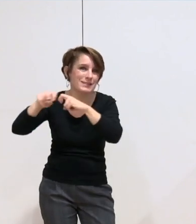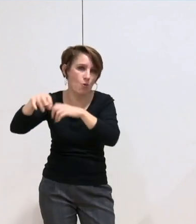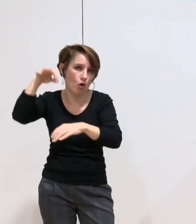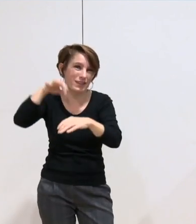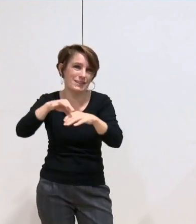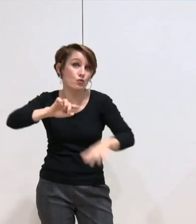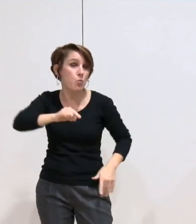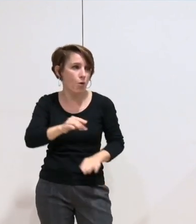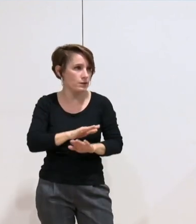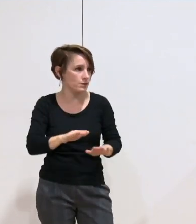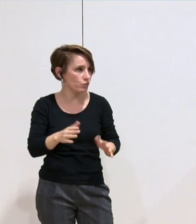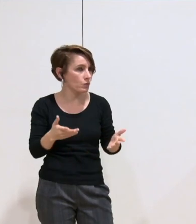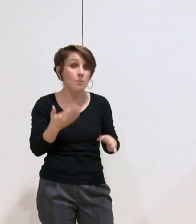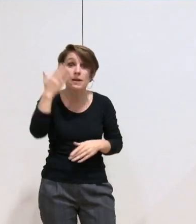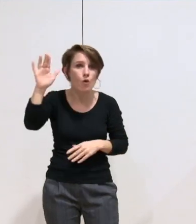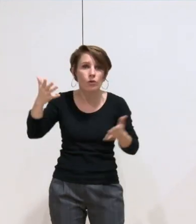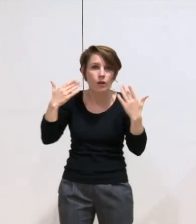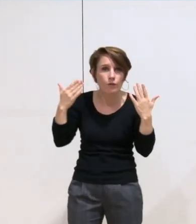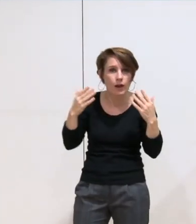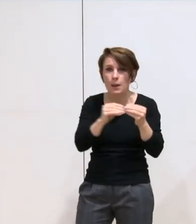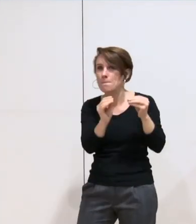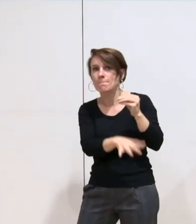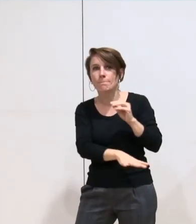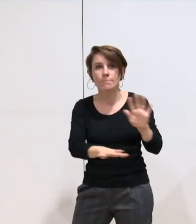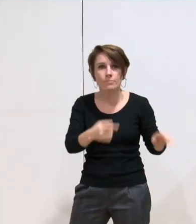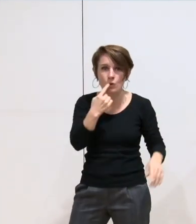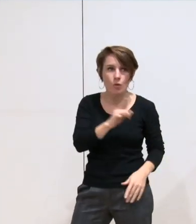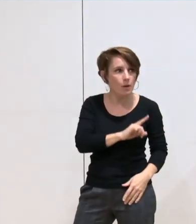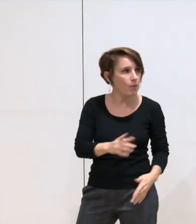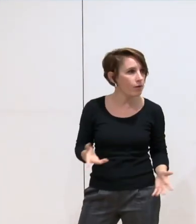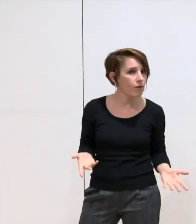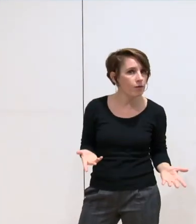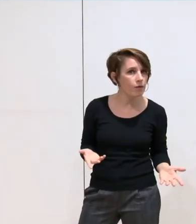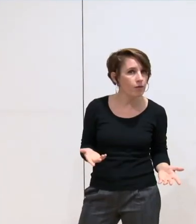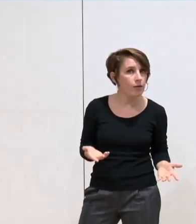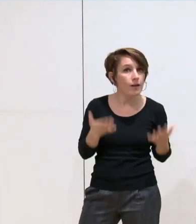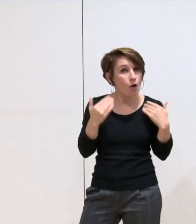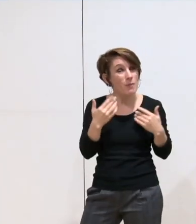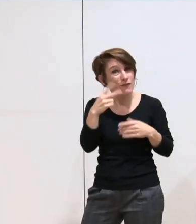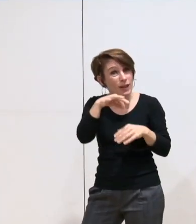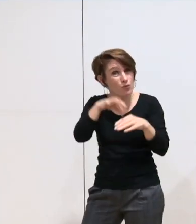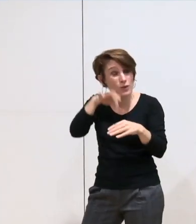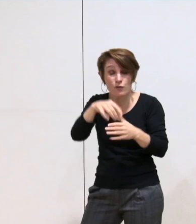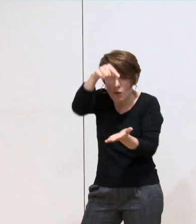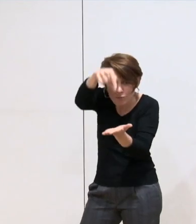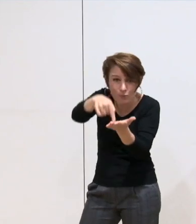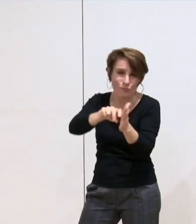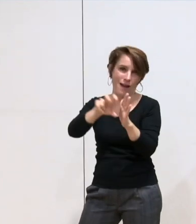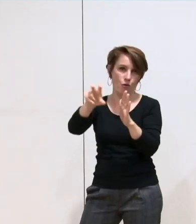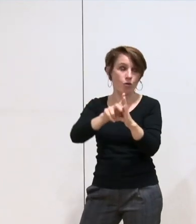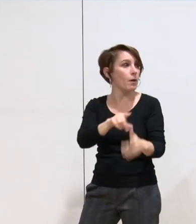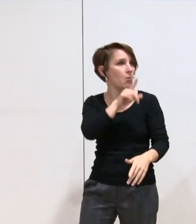Étrangement, cette mission ne s'intéresse pas aux frais des élus à Grenoble. Elle ne s'intéresse